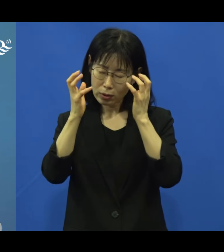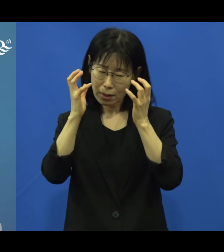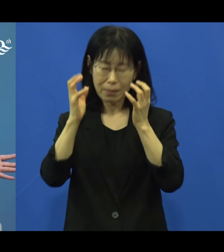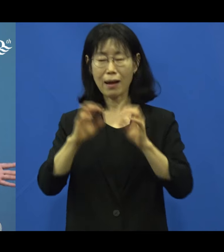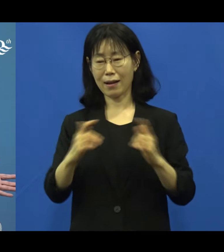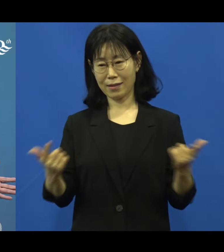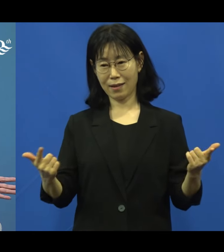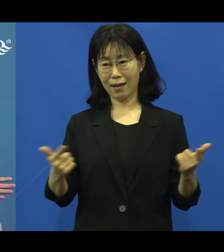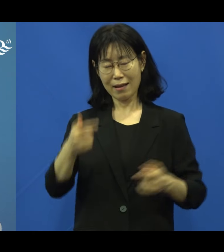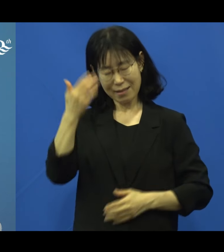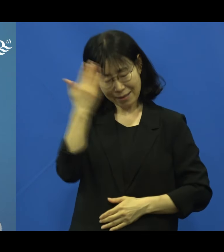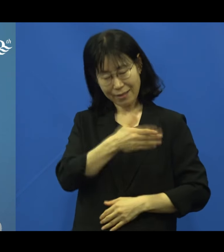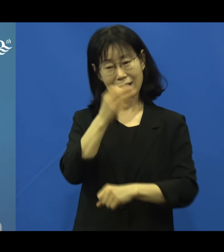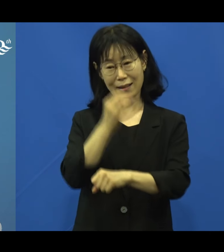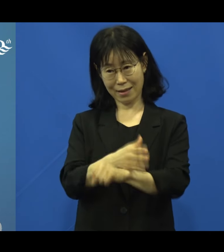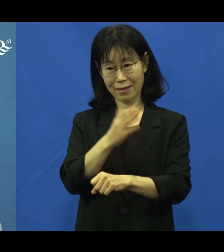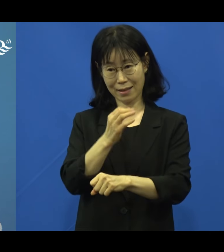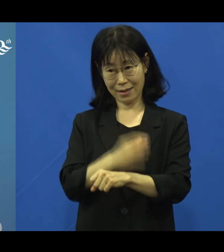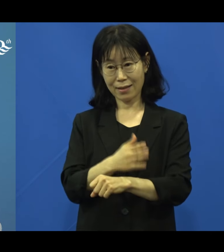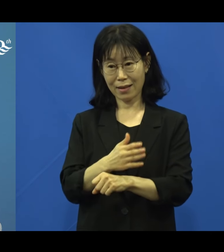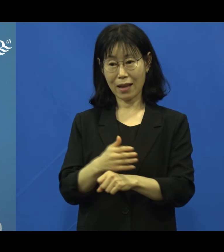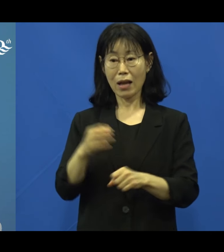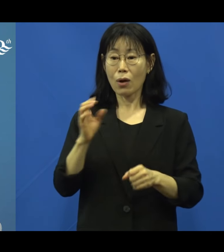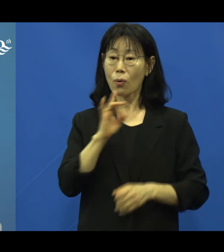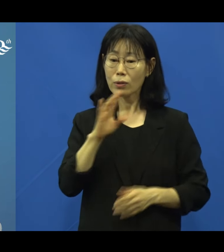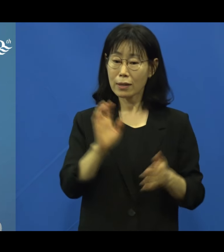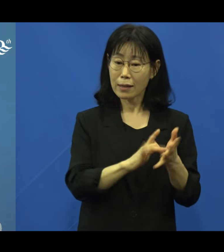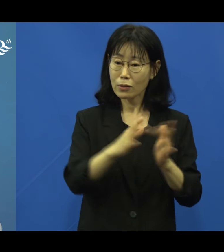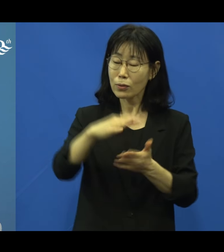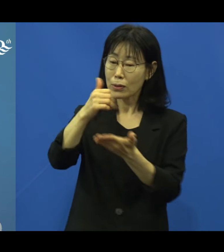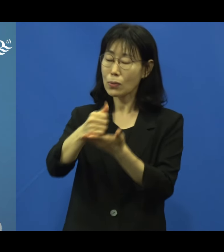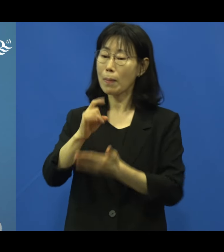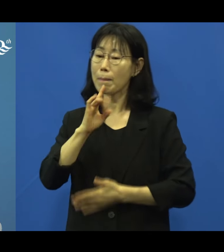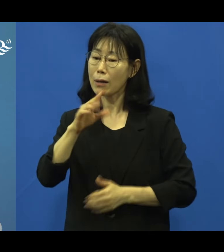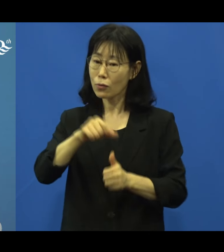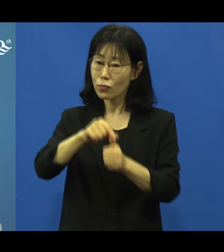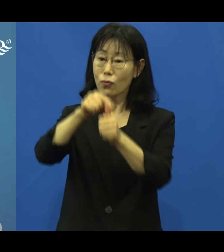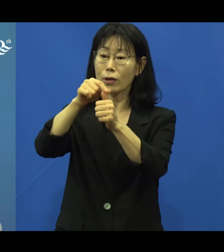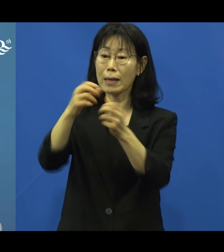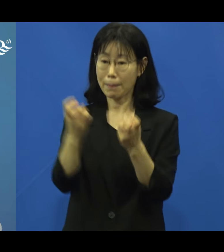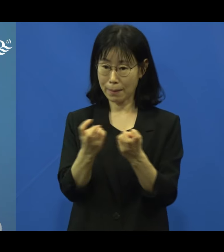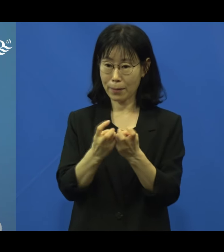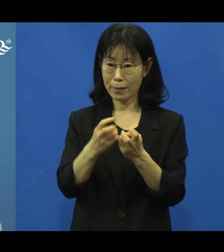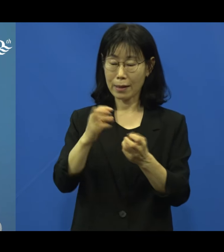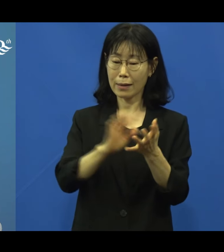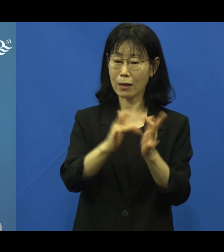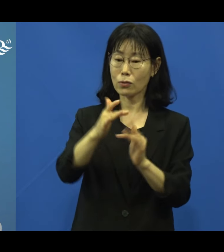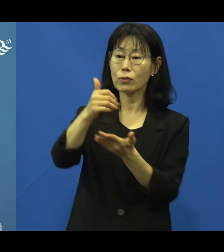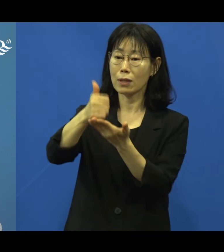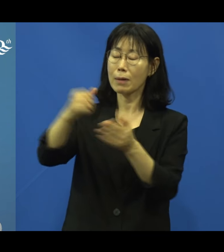외에 다른 길이 없다는 거. 오직 예수만이 구원의 길이라는 거. 그 예수를 만나면